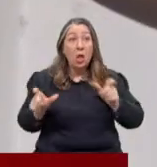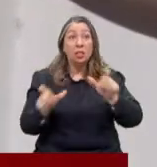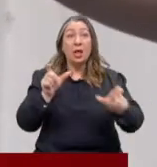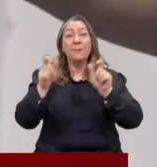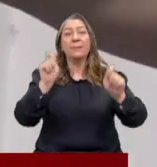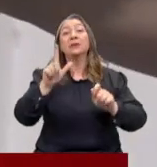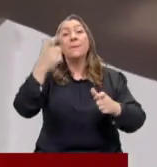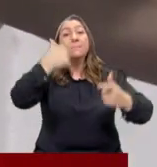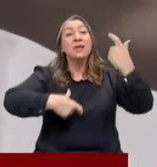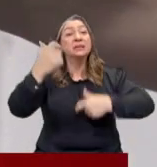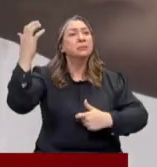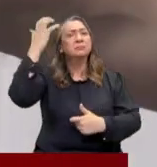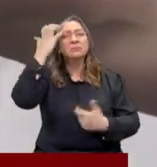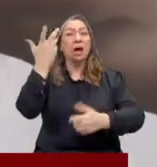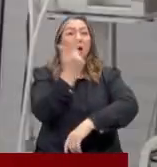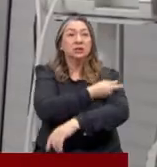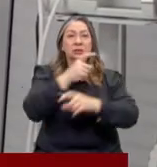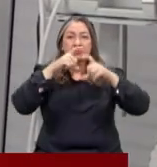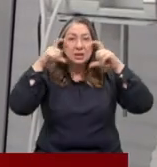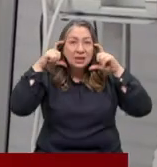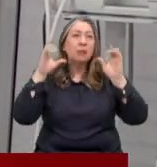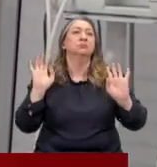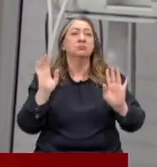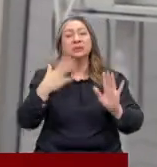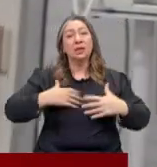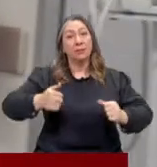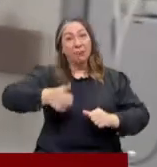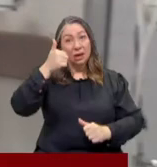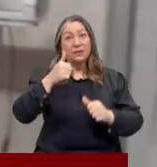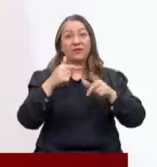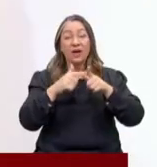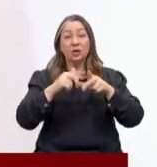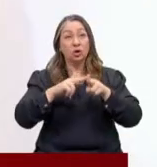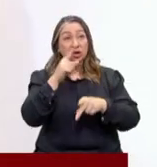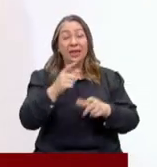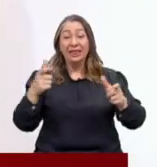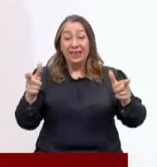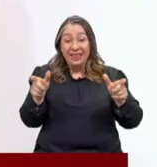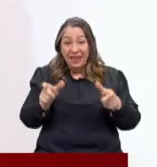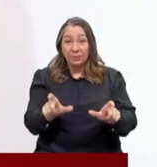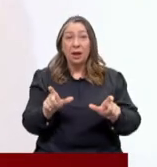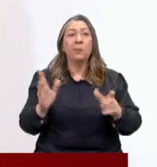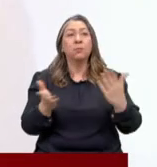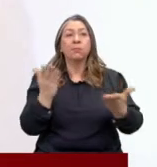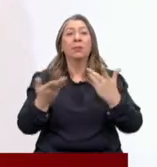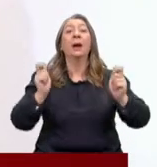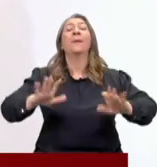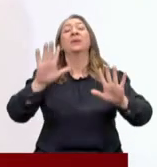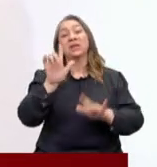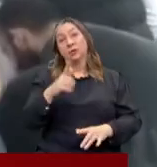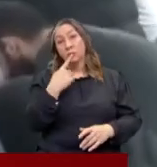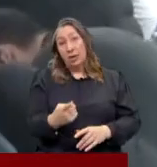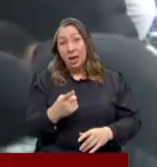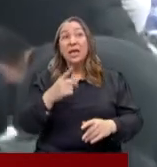gerek. Bireysel önlemlerin başında aşı ve maske geliyor. Sağlık Bakanı Fahrettin Koca da tedbirlerin ihmal edilmemesi gerektiğini